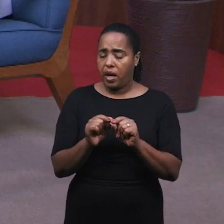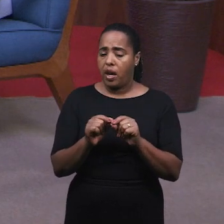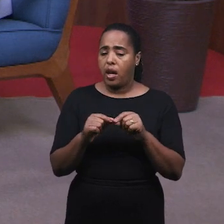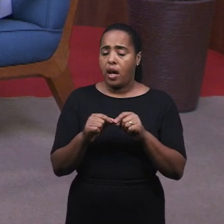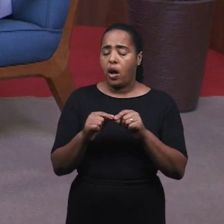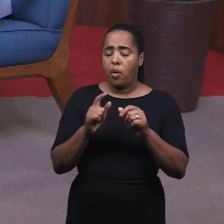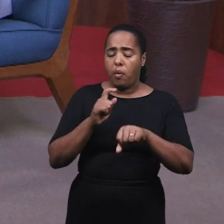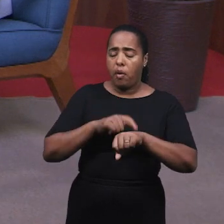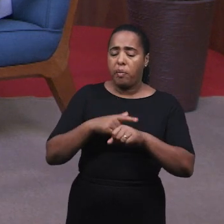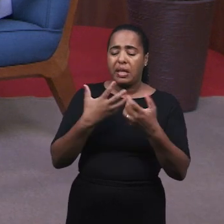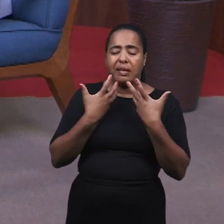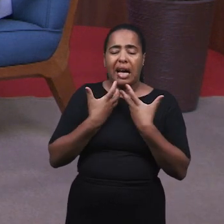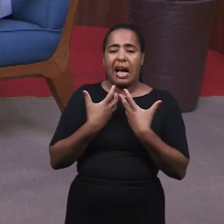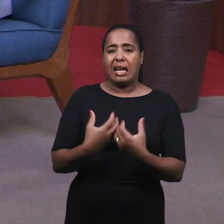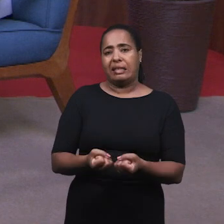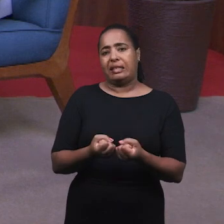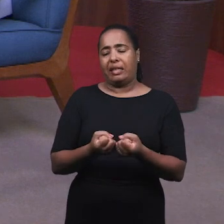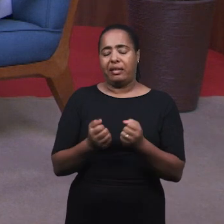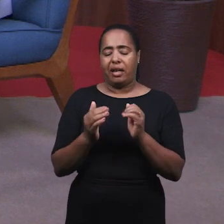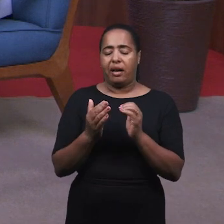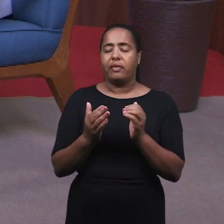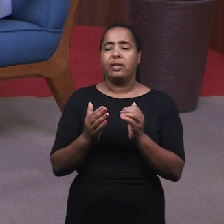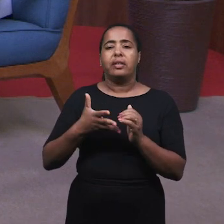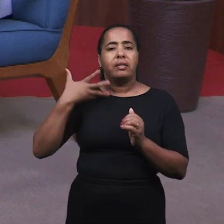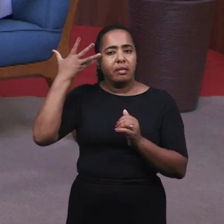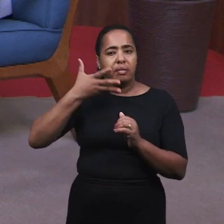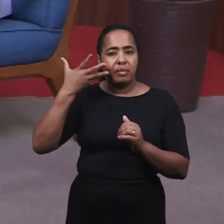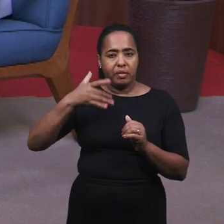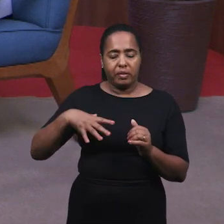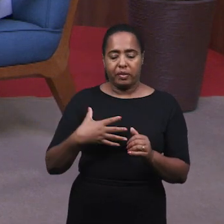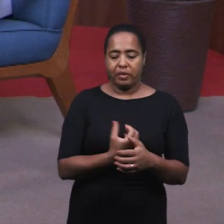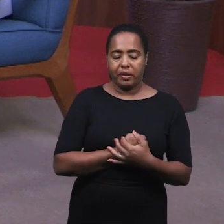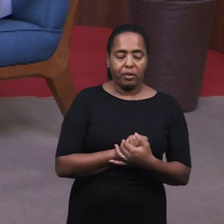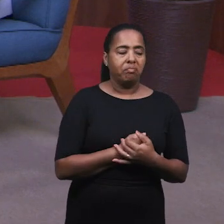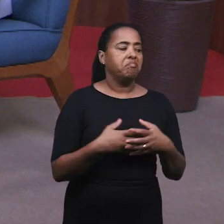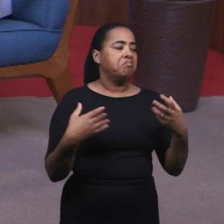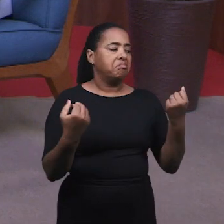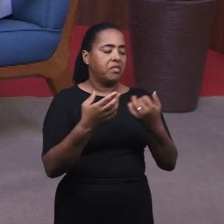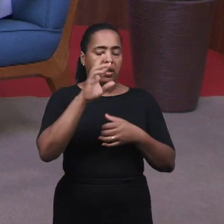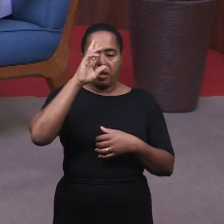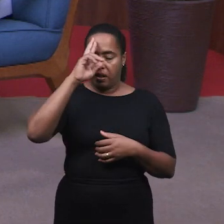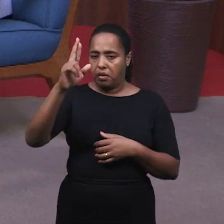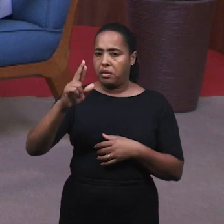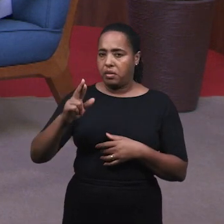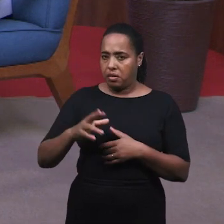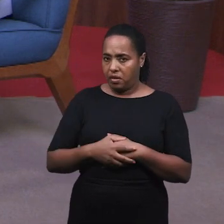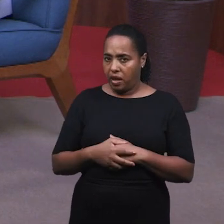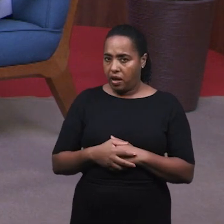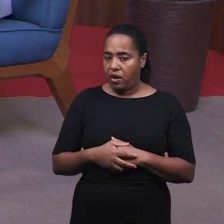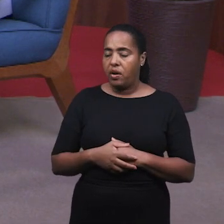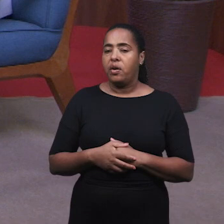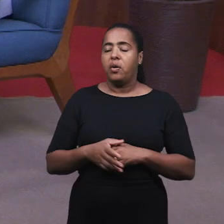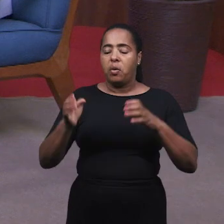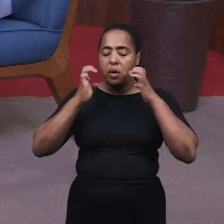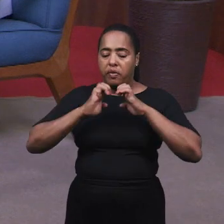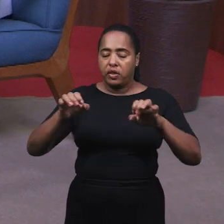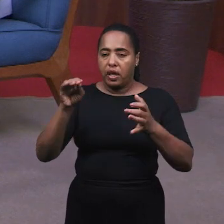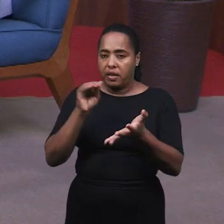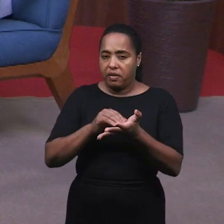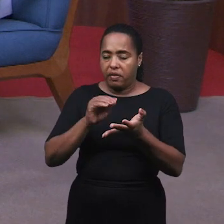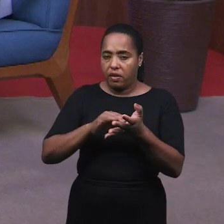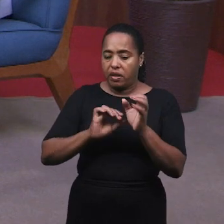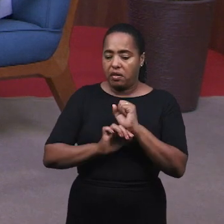partie indispensable du message du salut. Gloire à Dieu. L'évangile, son mystère, c'est un évangile